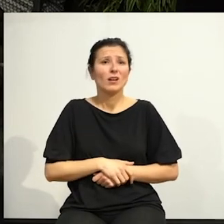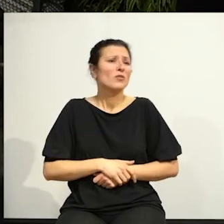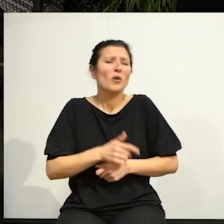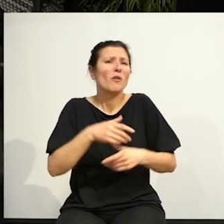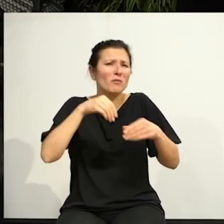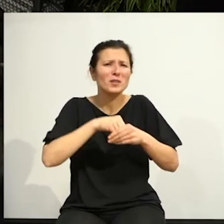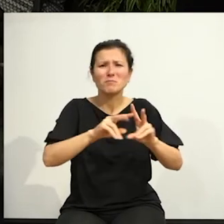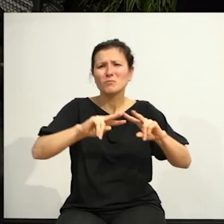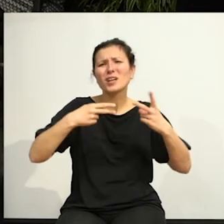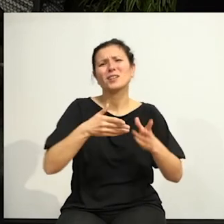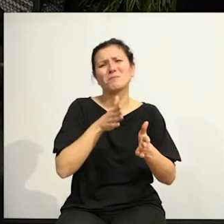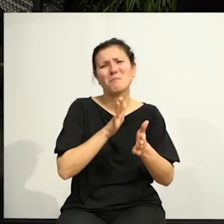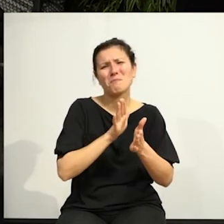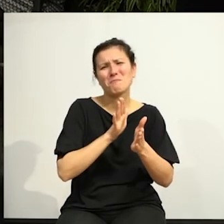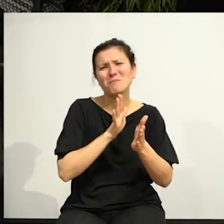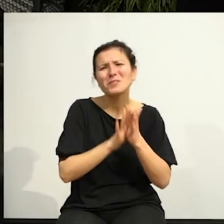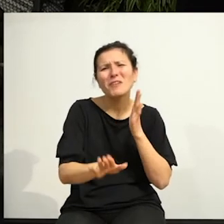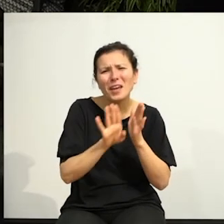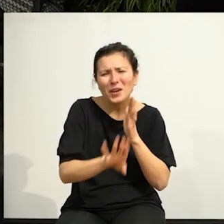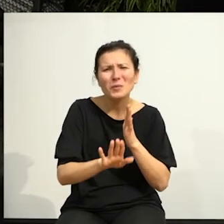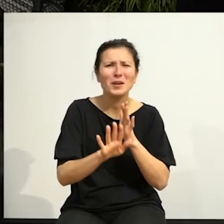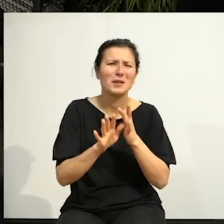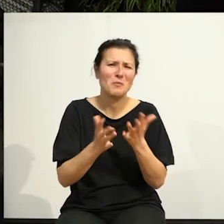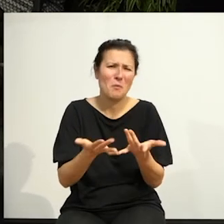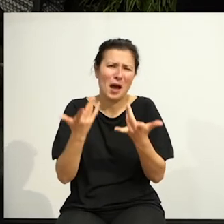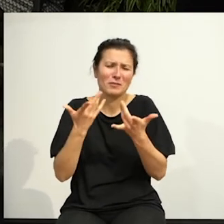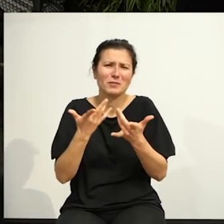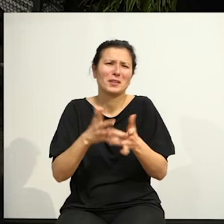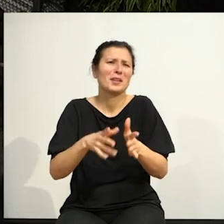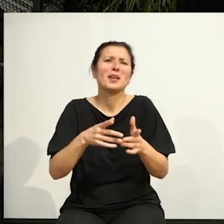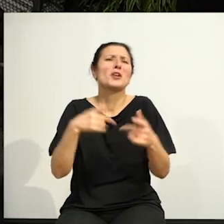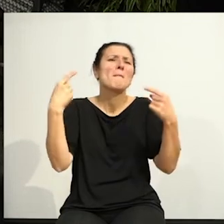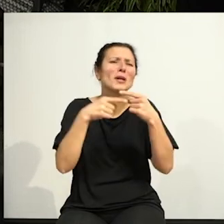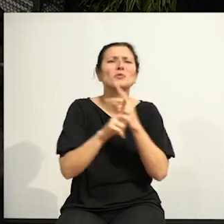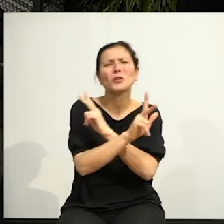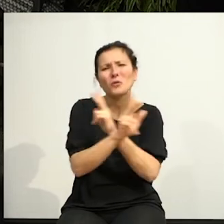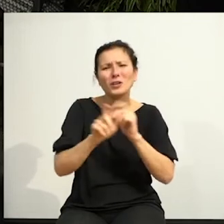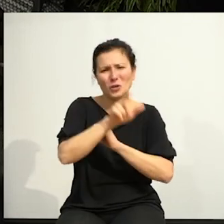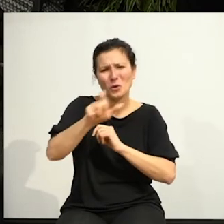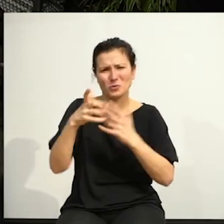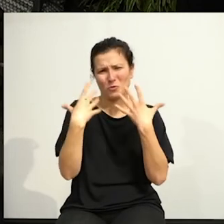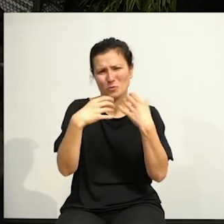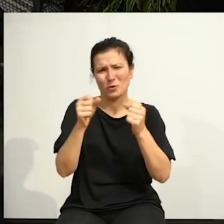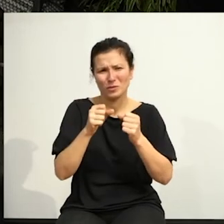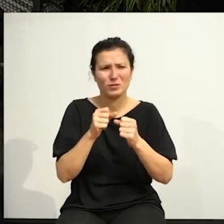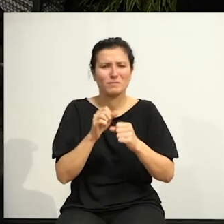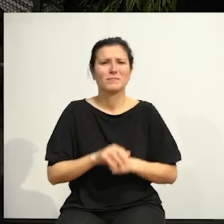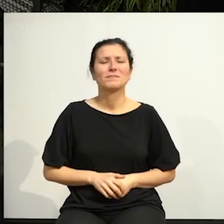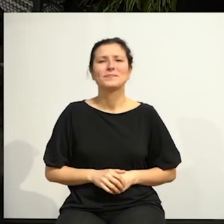przesłanie, prawda? I to takie, no nie czarujmy się, populistyczne. Ja osobiście muszę przyznać, że jak